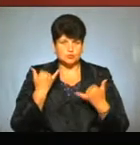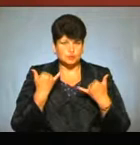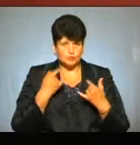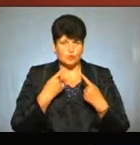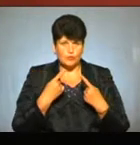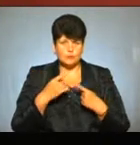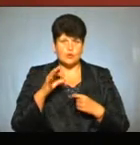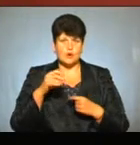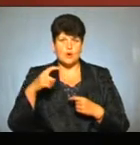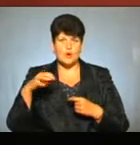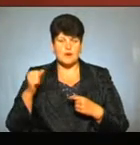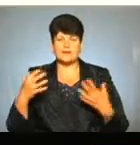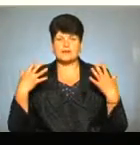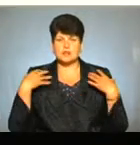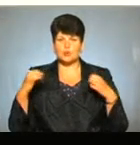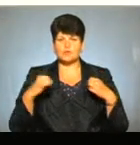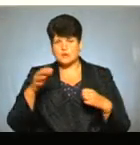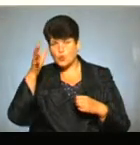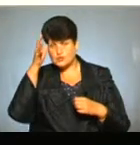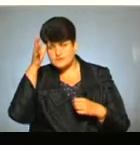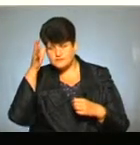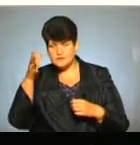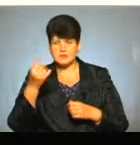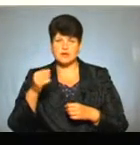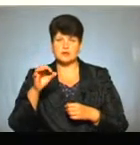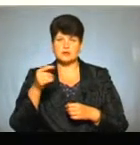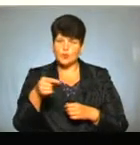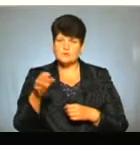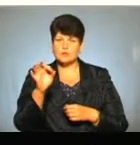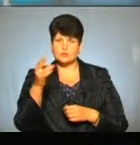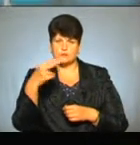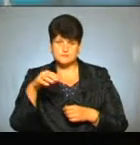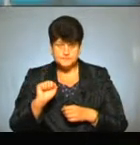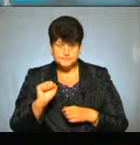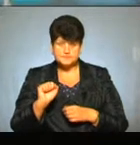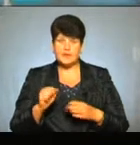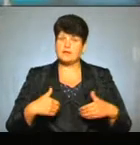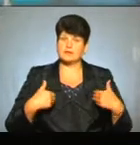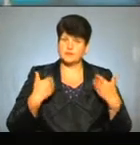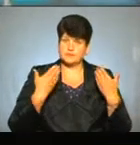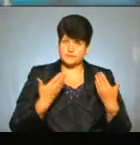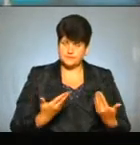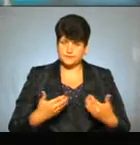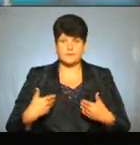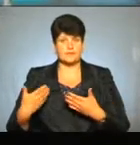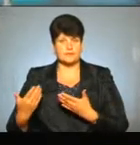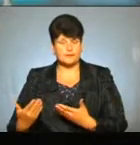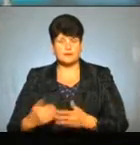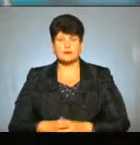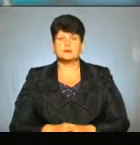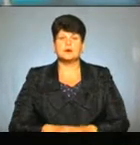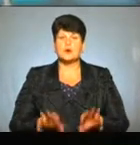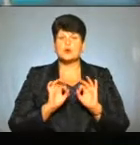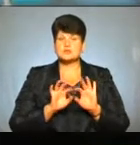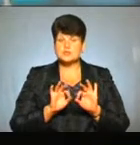із Ольгою Хомою, начальницею управління освіти і науки Тернопільської облдержадміністрації. Я вас вітаю. Вітаю вас. Отже, розкажіть,